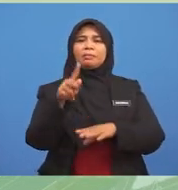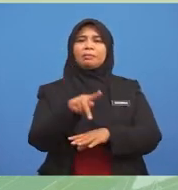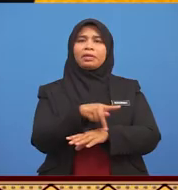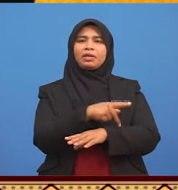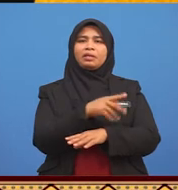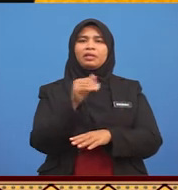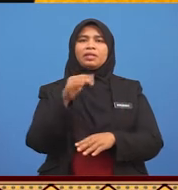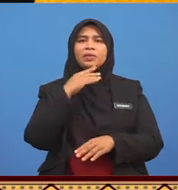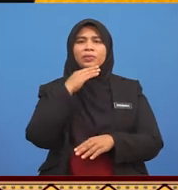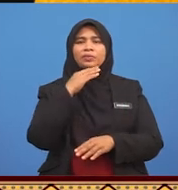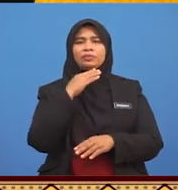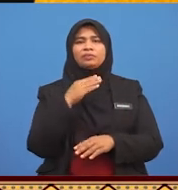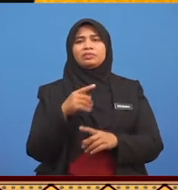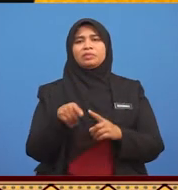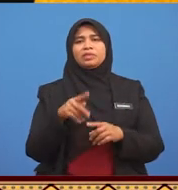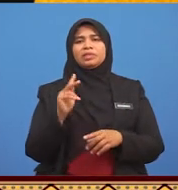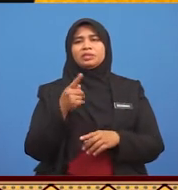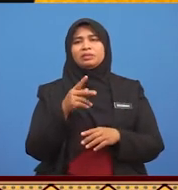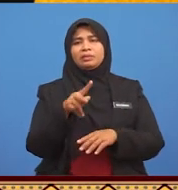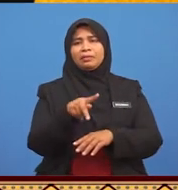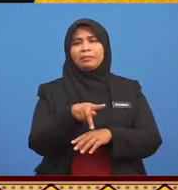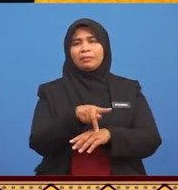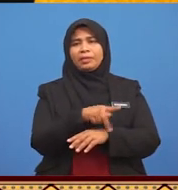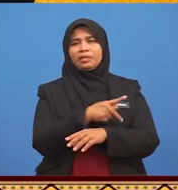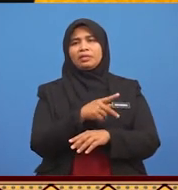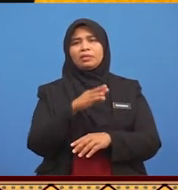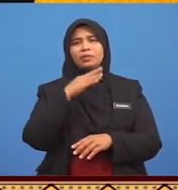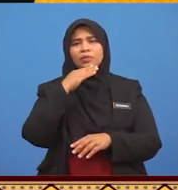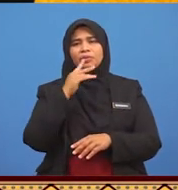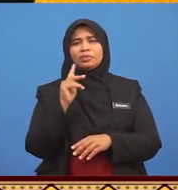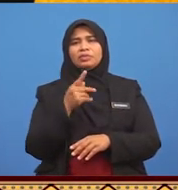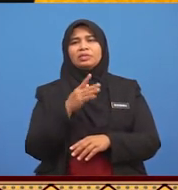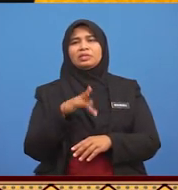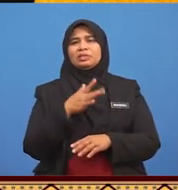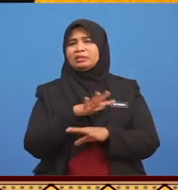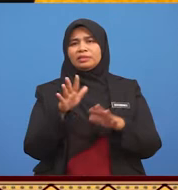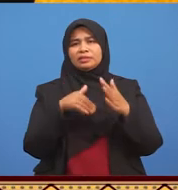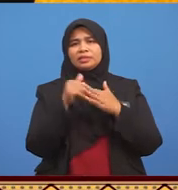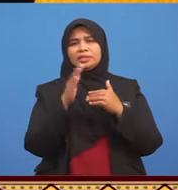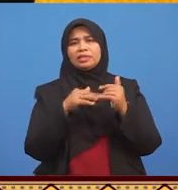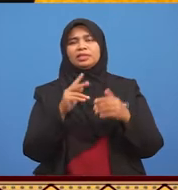kotor. Apabila kita solat dengan pakaian yang tidak bersih, kita akan menjadi tidak selesa